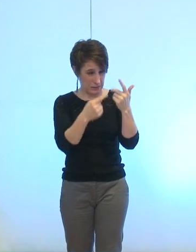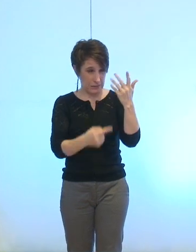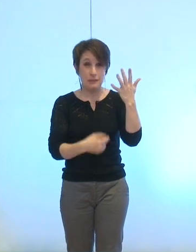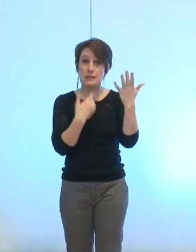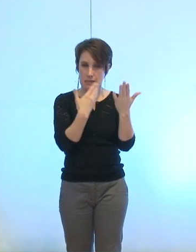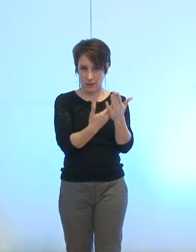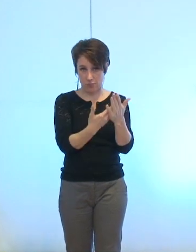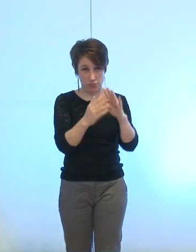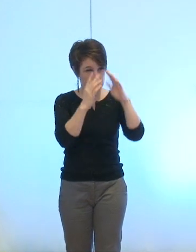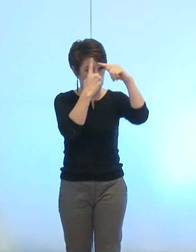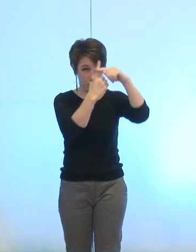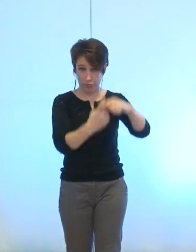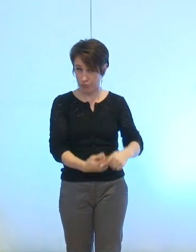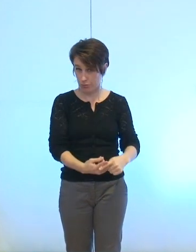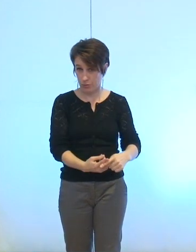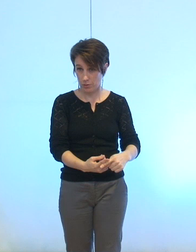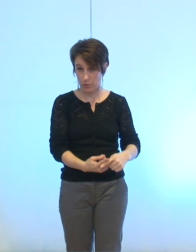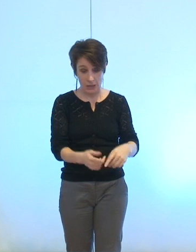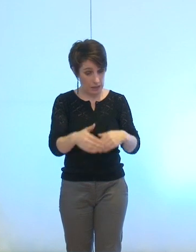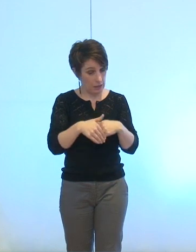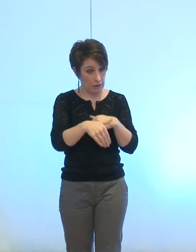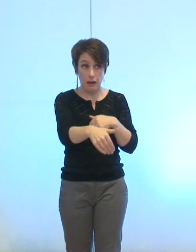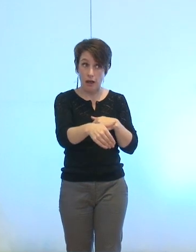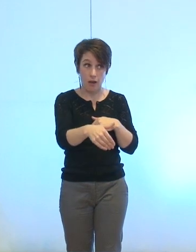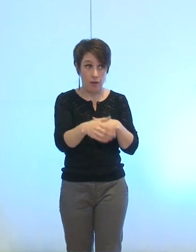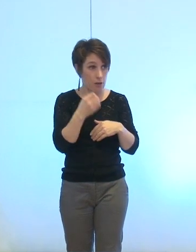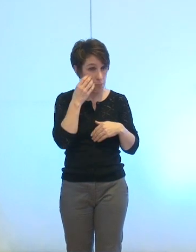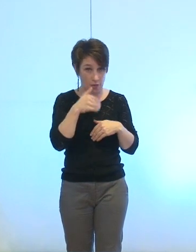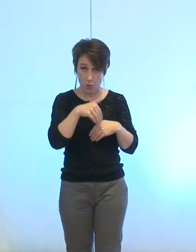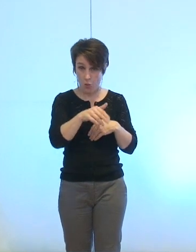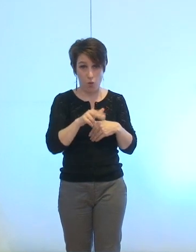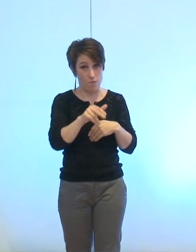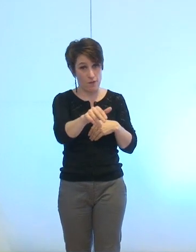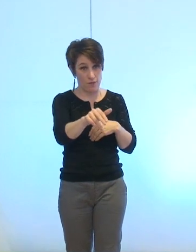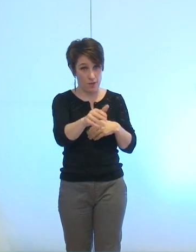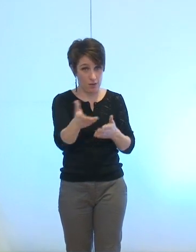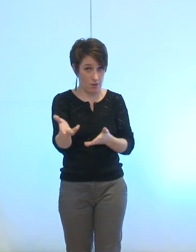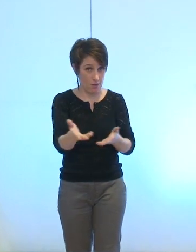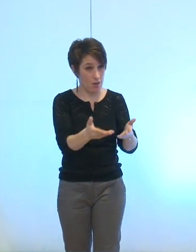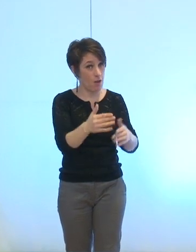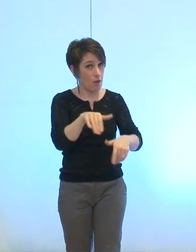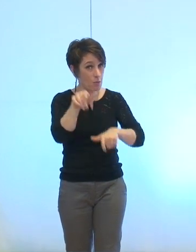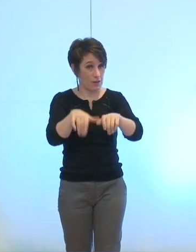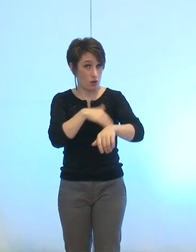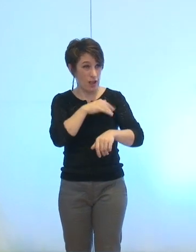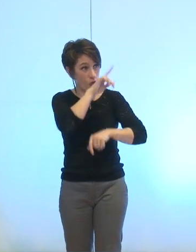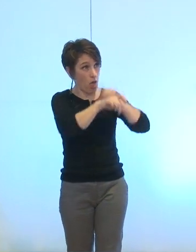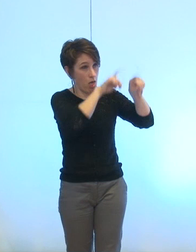questions que vous aurez dans un bref avenir si ce n'est tout de suite à porter et à